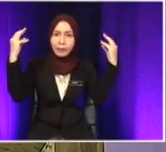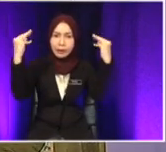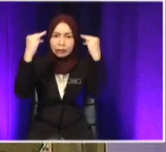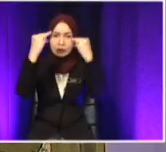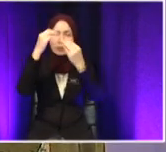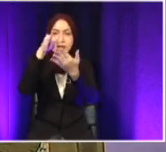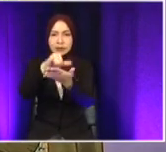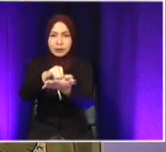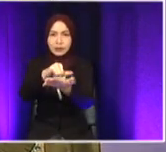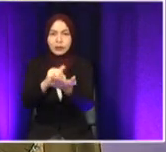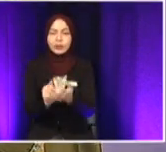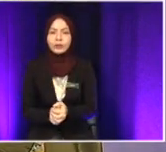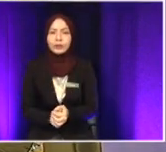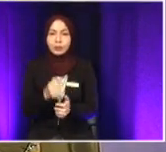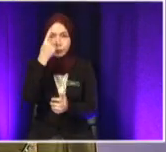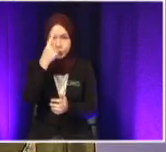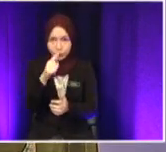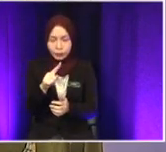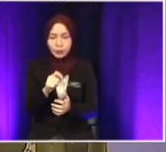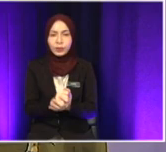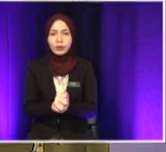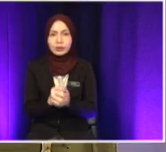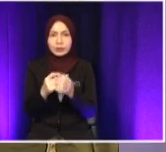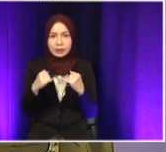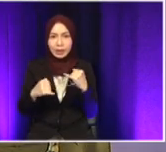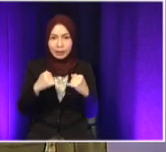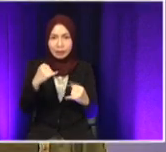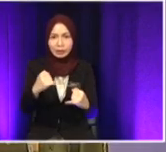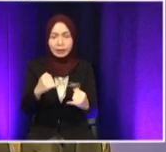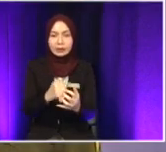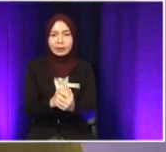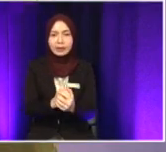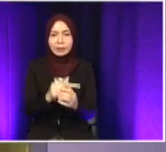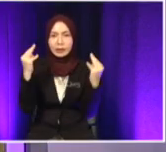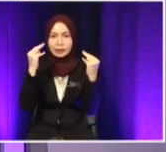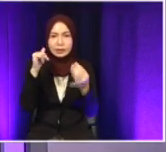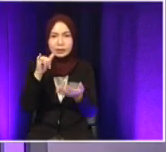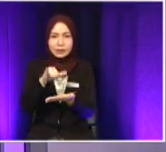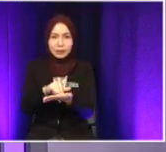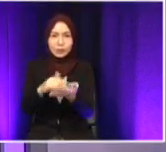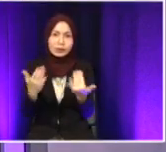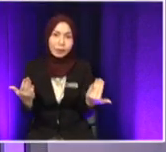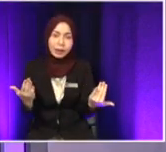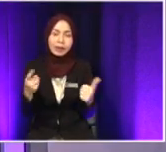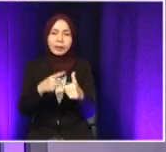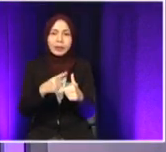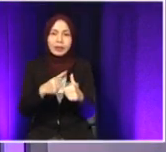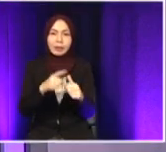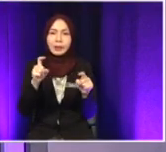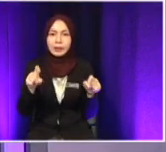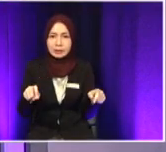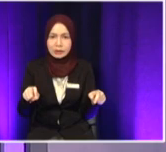menjawab kita setelah baca stimulus yang pertamanya awak kena kenal pasti